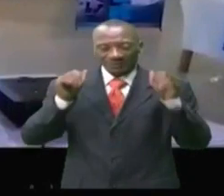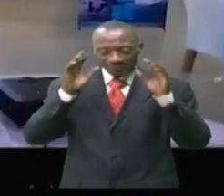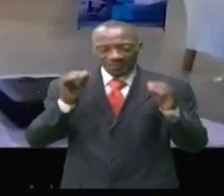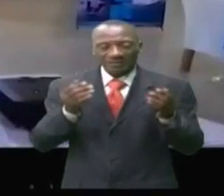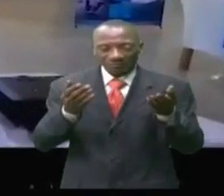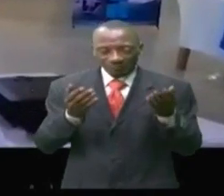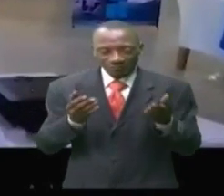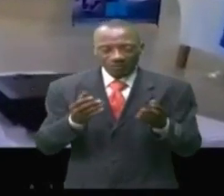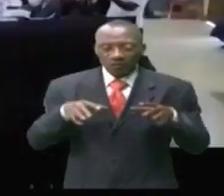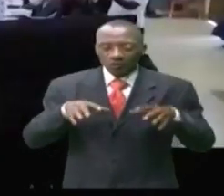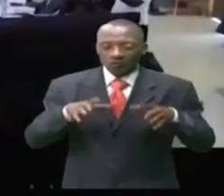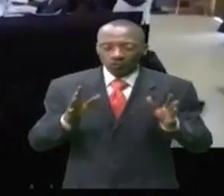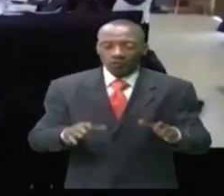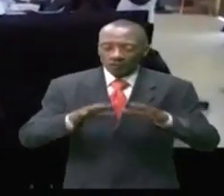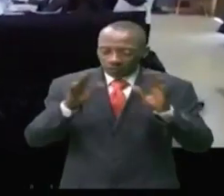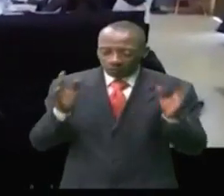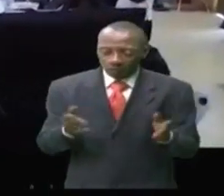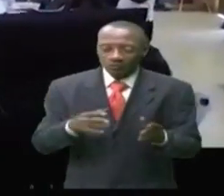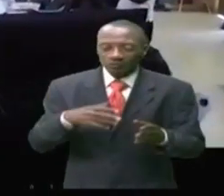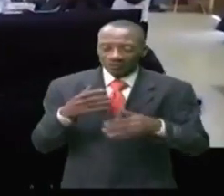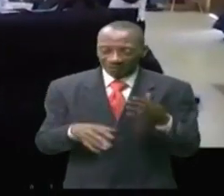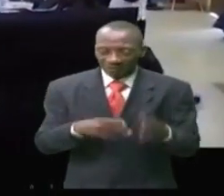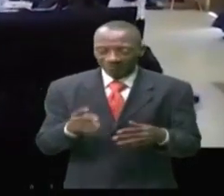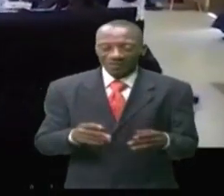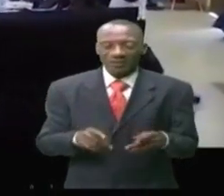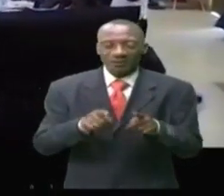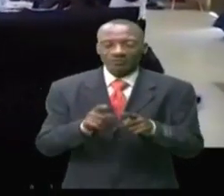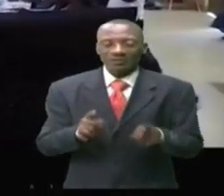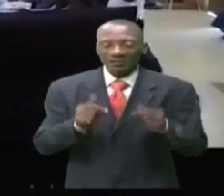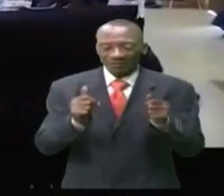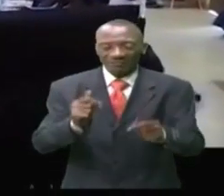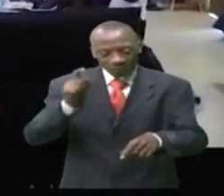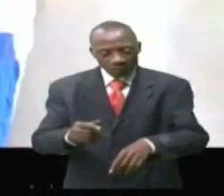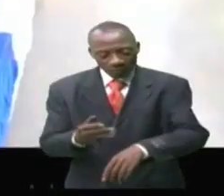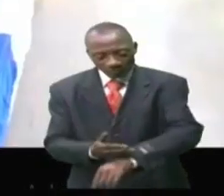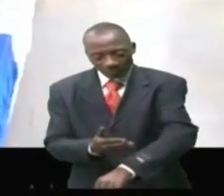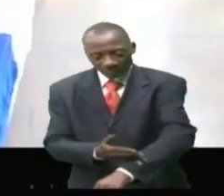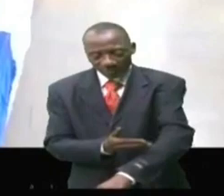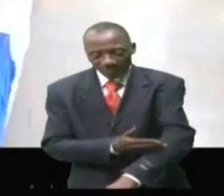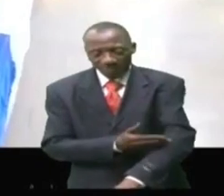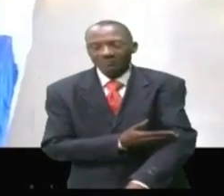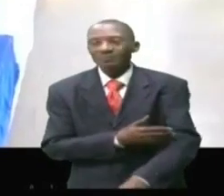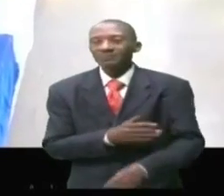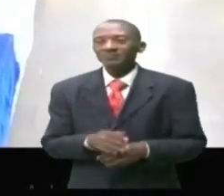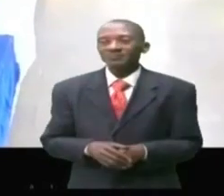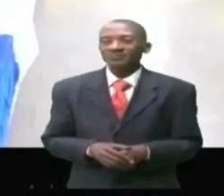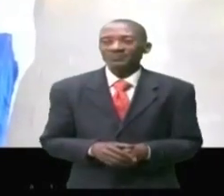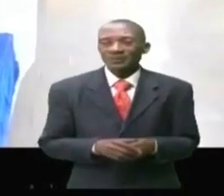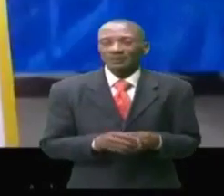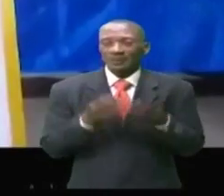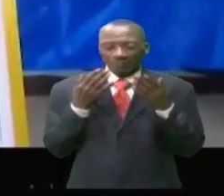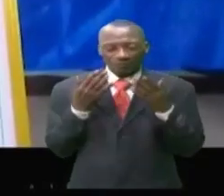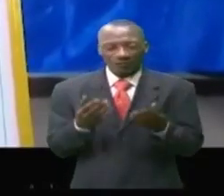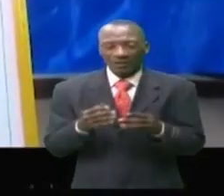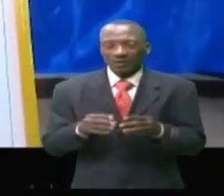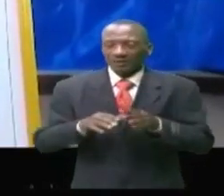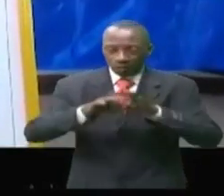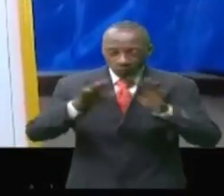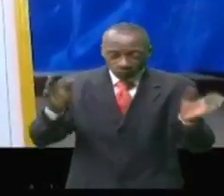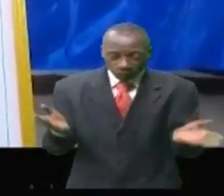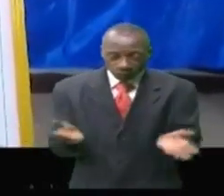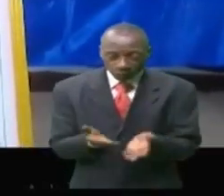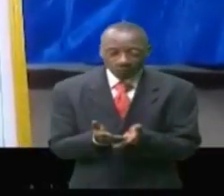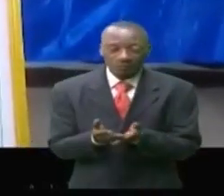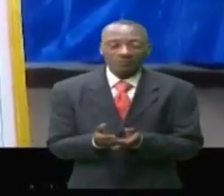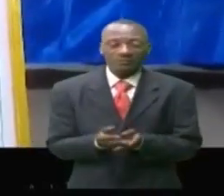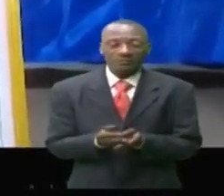professeur Dissonama, chef du projet d'appui au développement intégré de l'économie rurale, a fait savoir que cette série est atteinte, car les parties